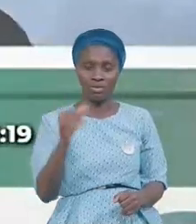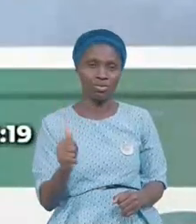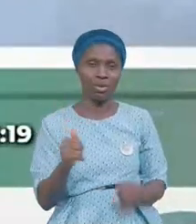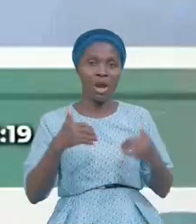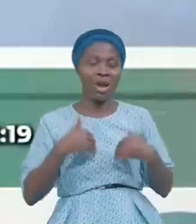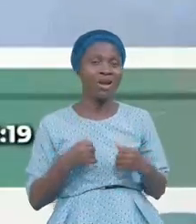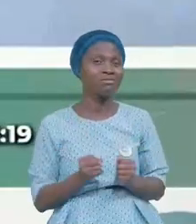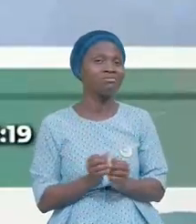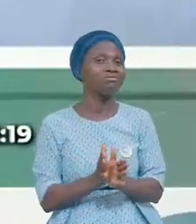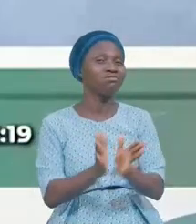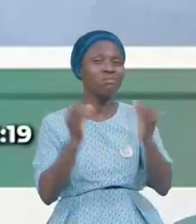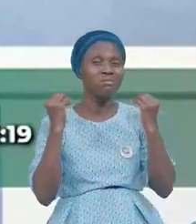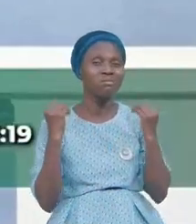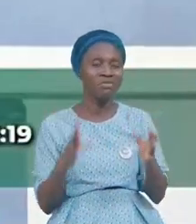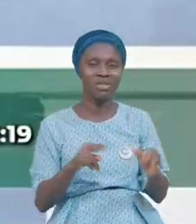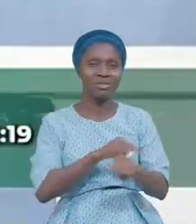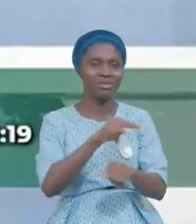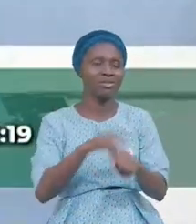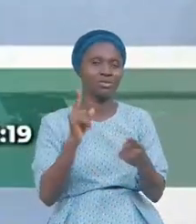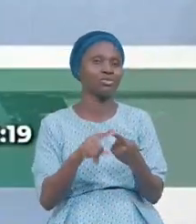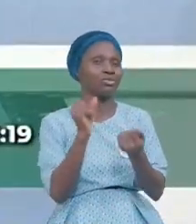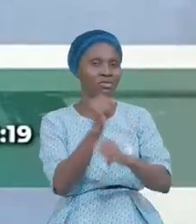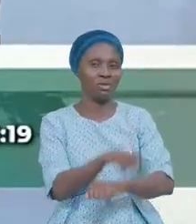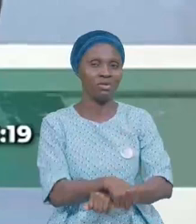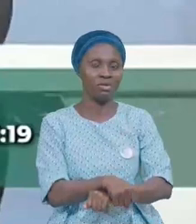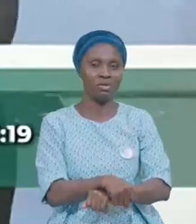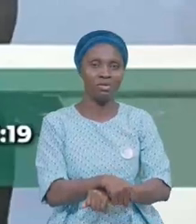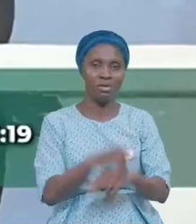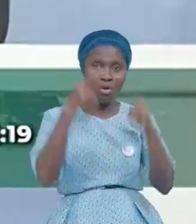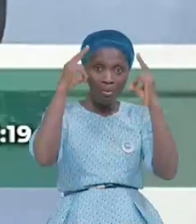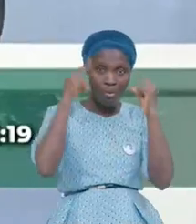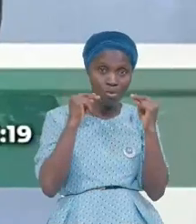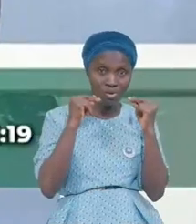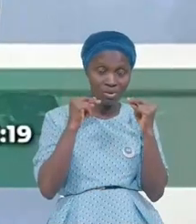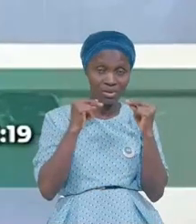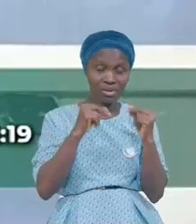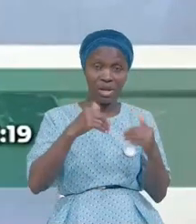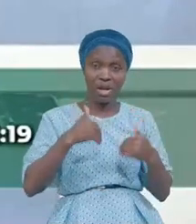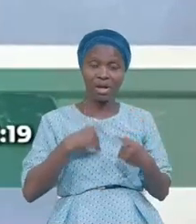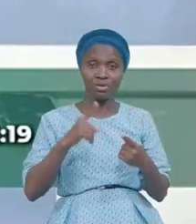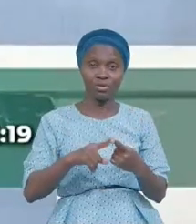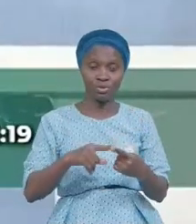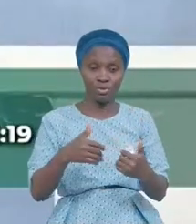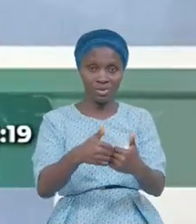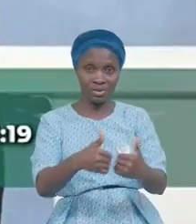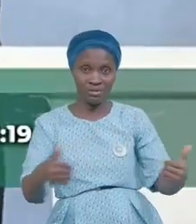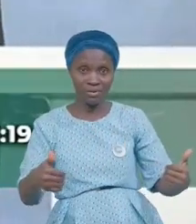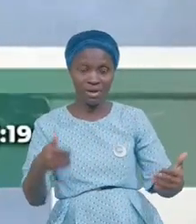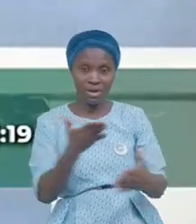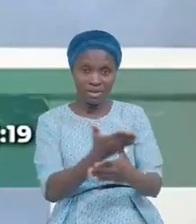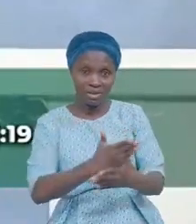vaincre. Moïse a divisé la mer Rouge. Josué a arrêté le